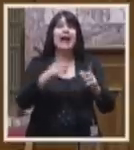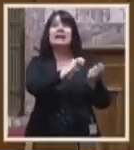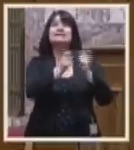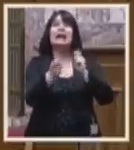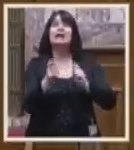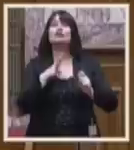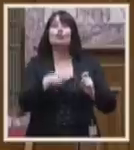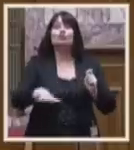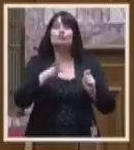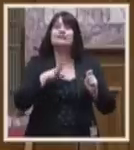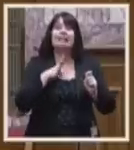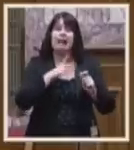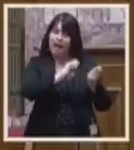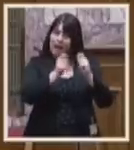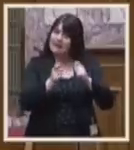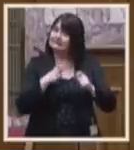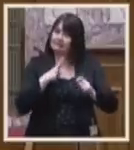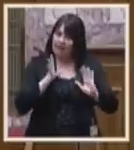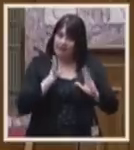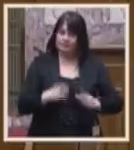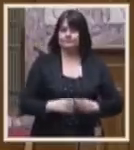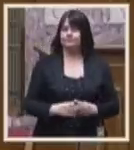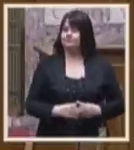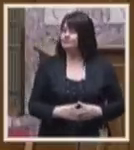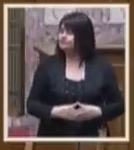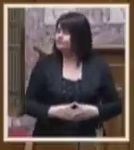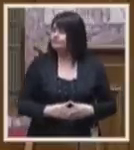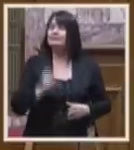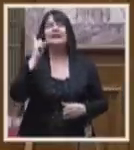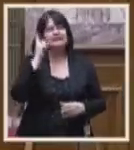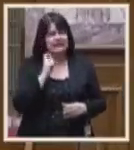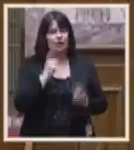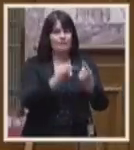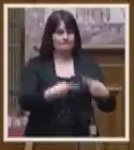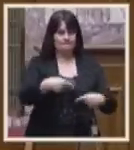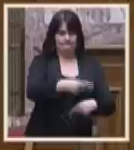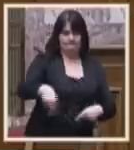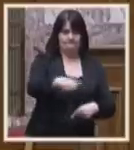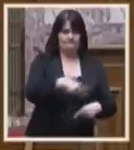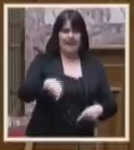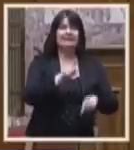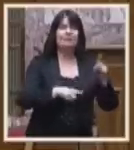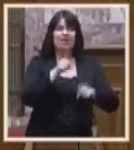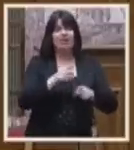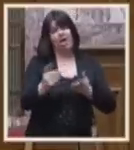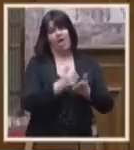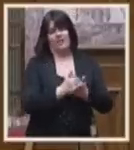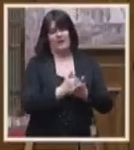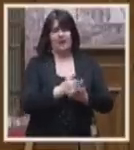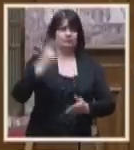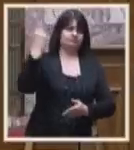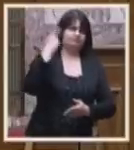σε αυτόν τον τόπο. Ξέρω ότι τα βέλη της πλατείας πολλές φορές αδίκως στρέφονται προς τη